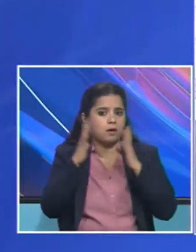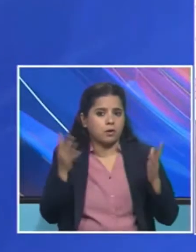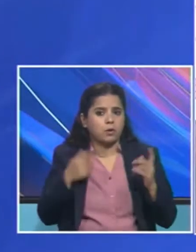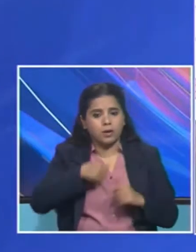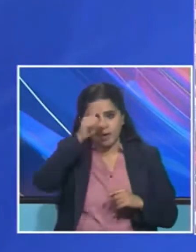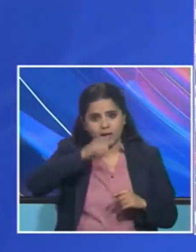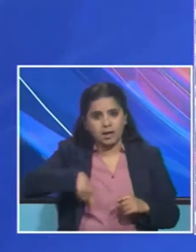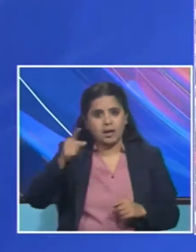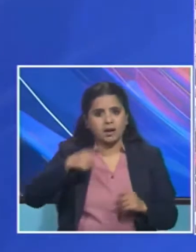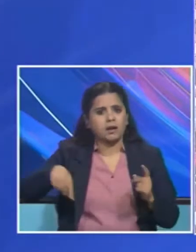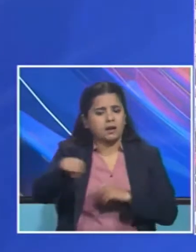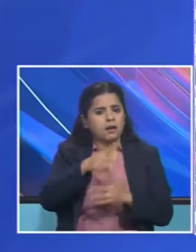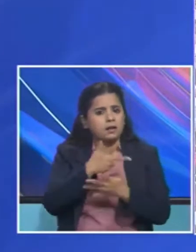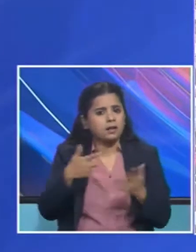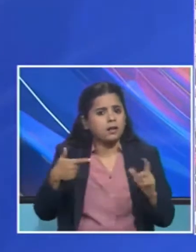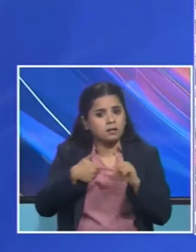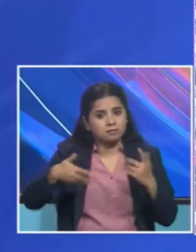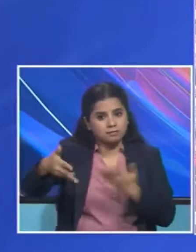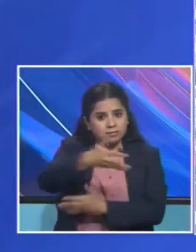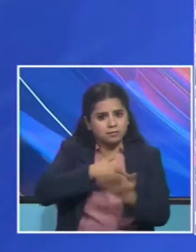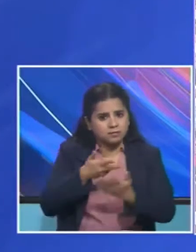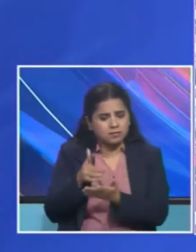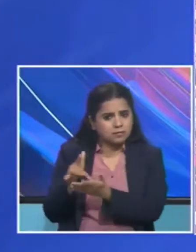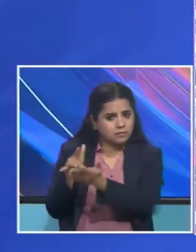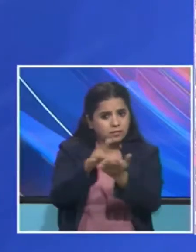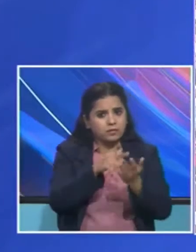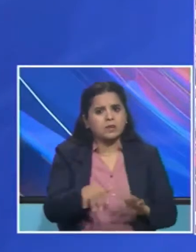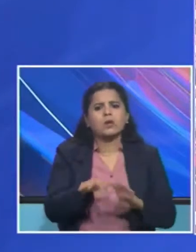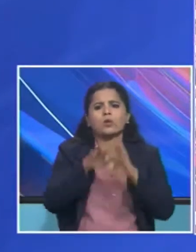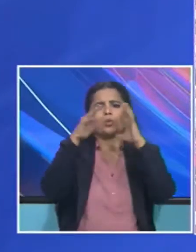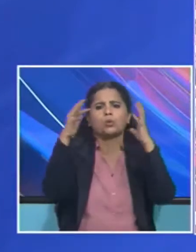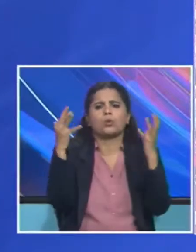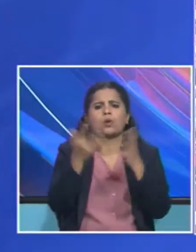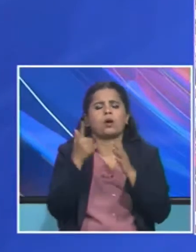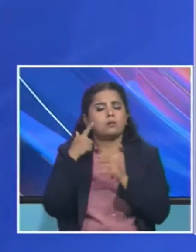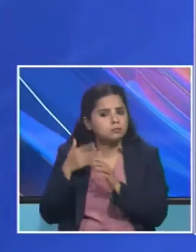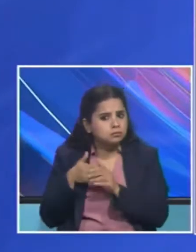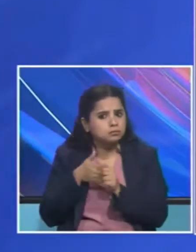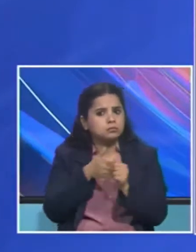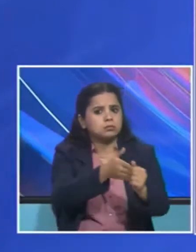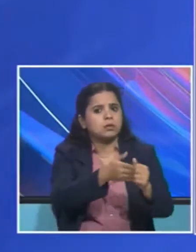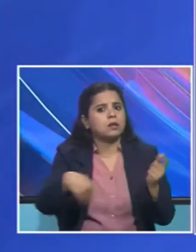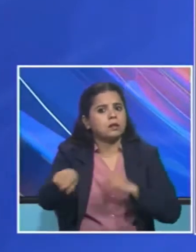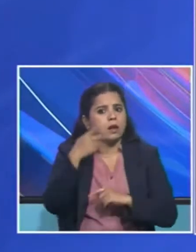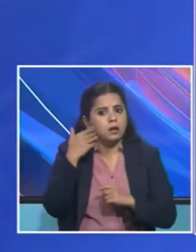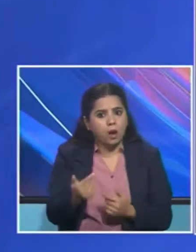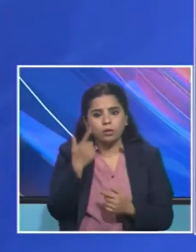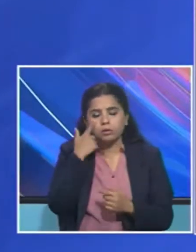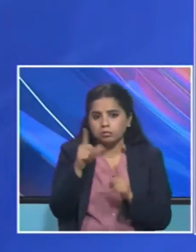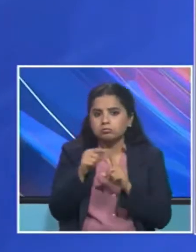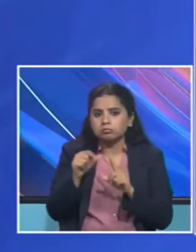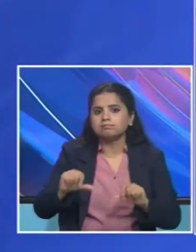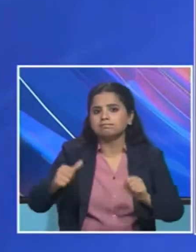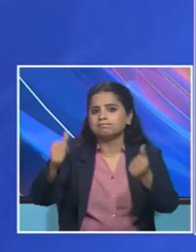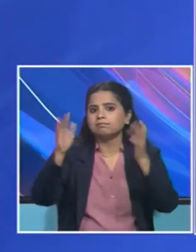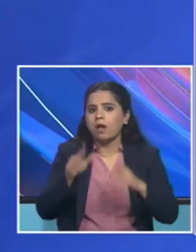भारत पर्यावरण संरक्षण के क्षेत्र में विश्व का मार्गदर्शक बन रहा है।